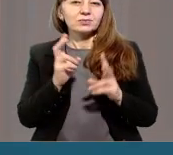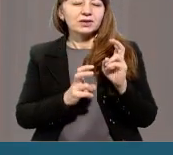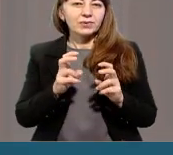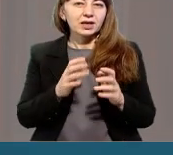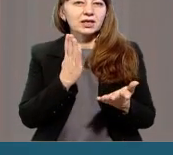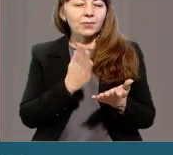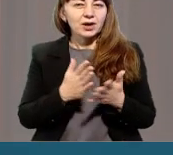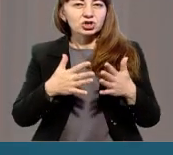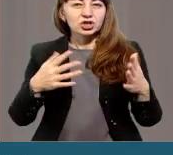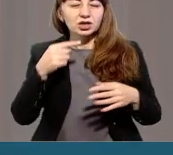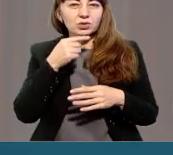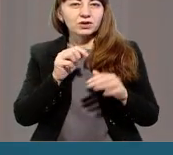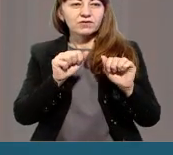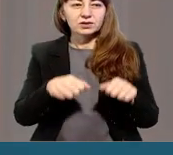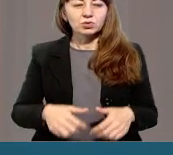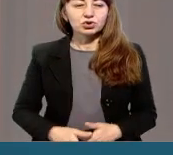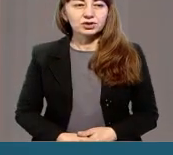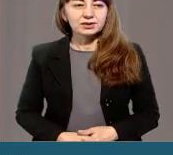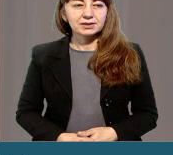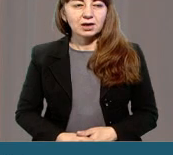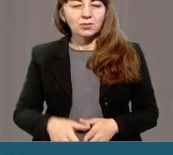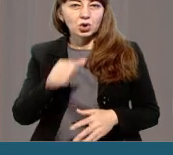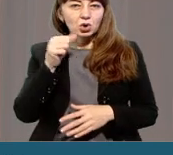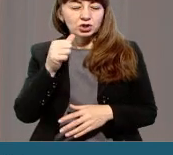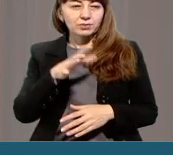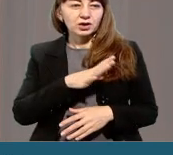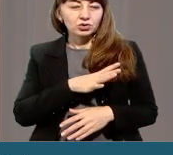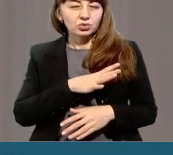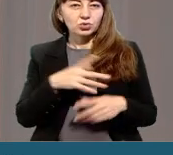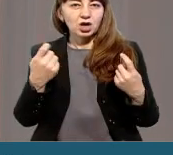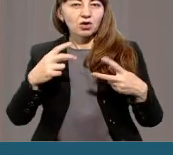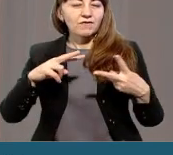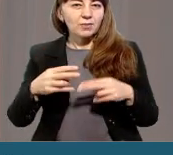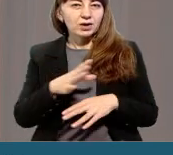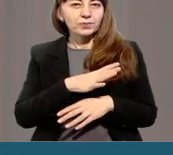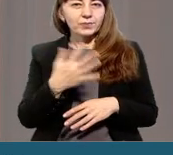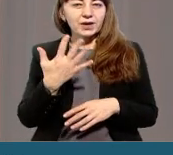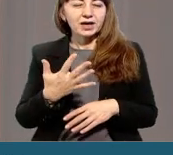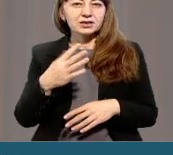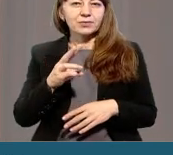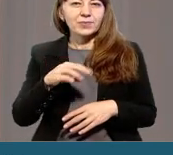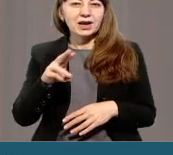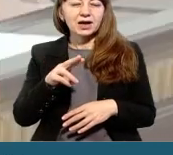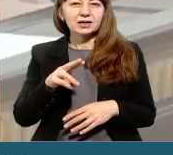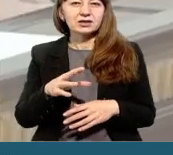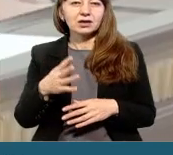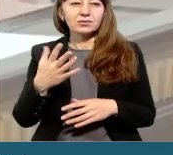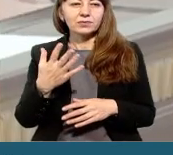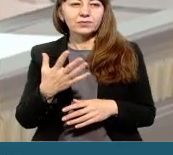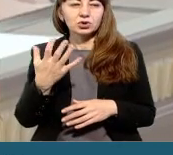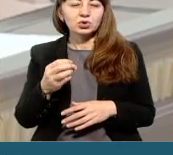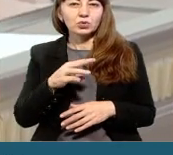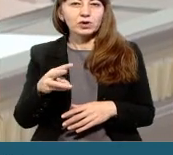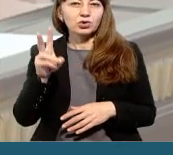жылы біздің сауда айналымымыз 5 миллиард 500 миллион долларды құрады. Біздің әлемдегі темір-кені қорымыз 2% шамасында, ал